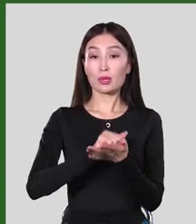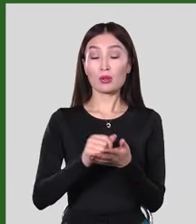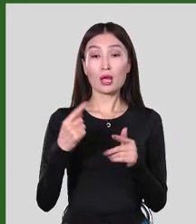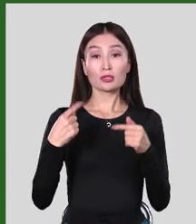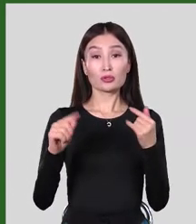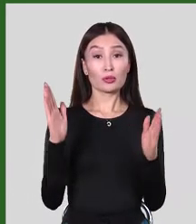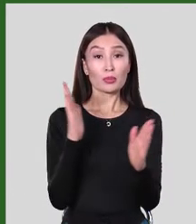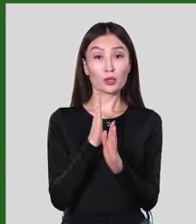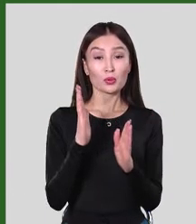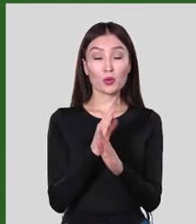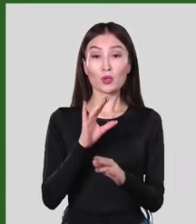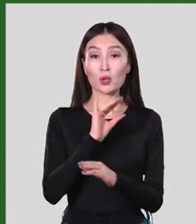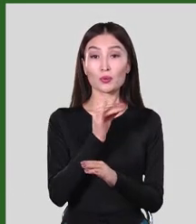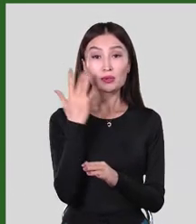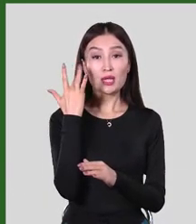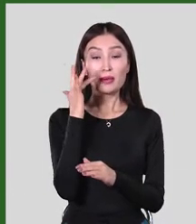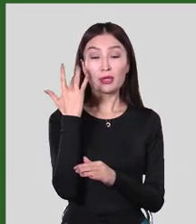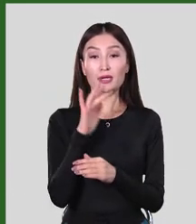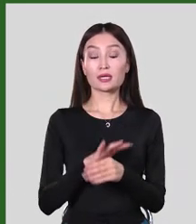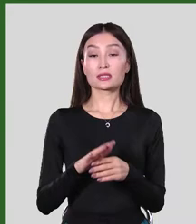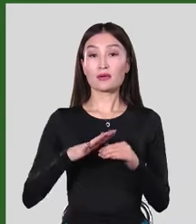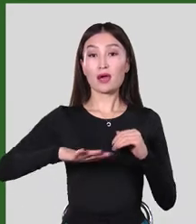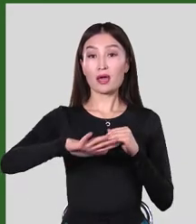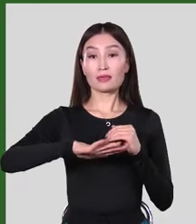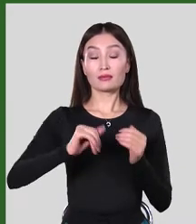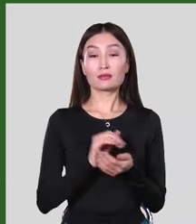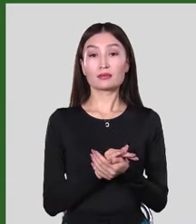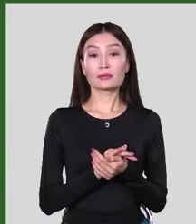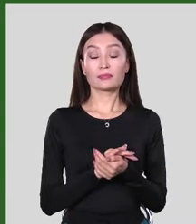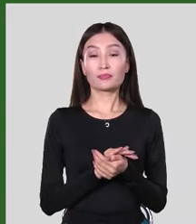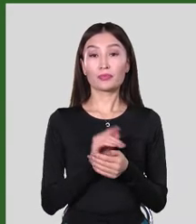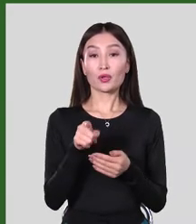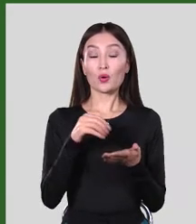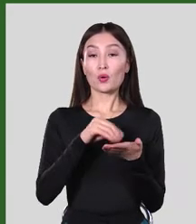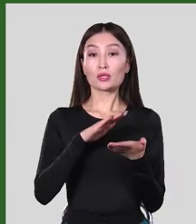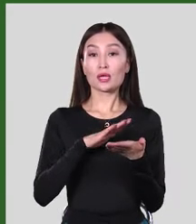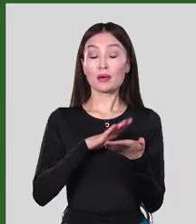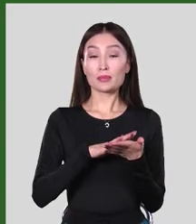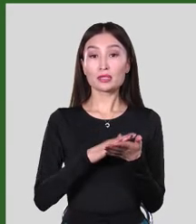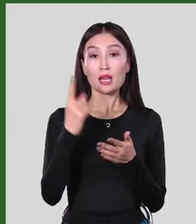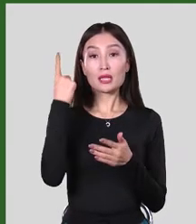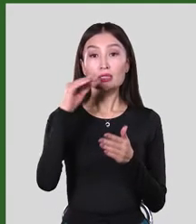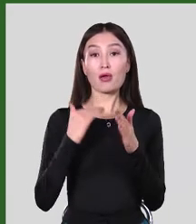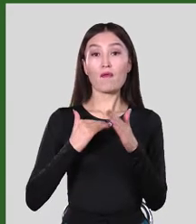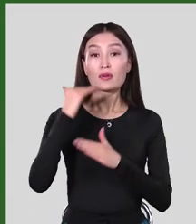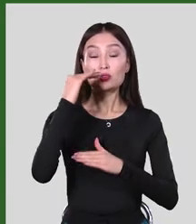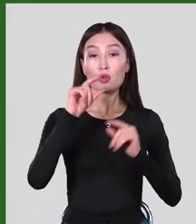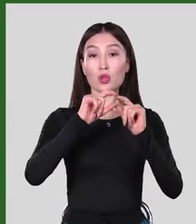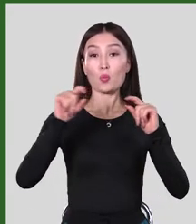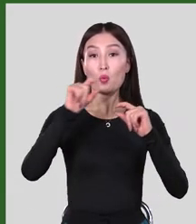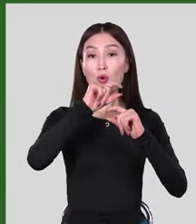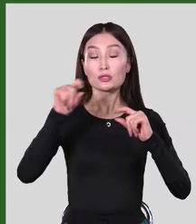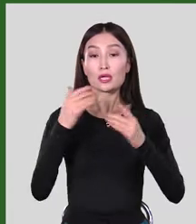особенностях природы южноамериканского континента. Он обосновал идею высотной поясности